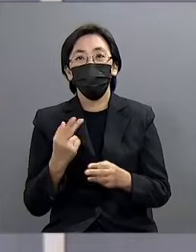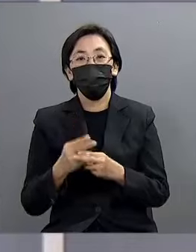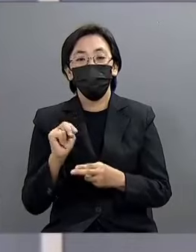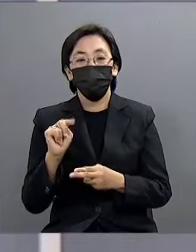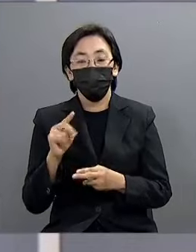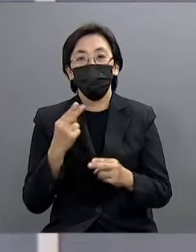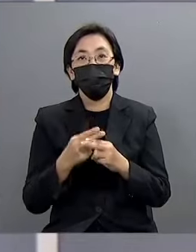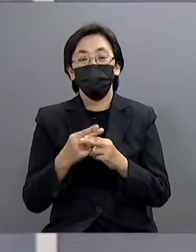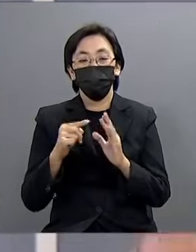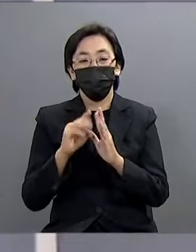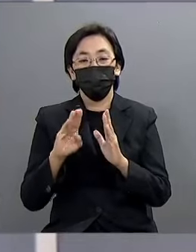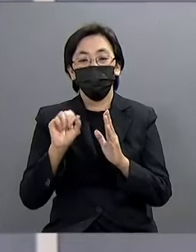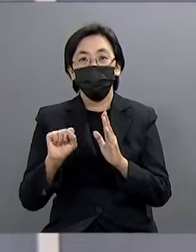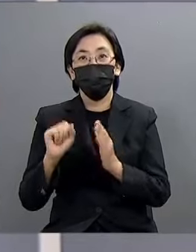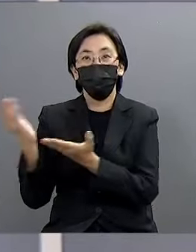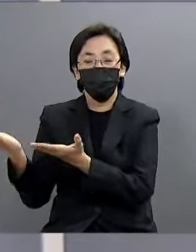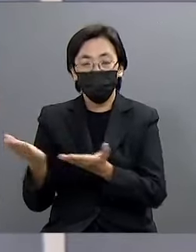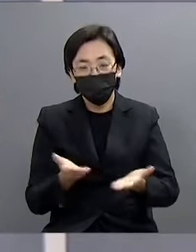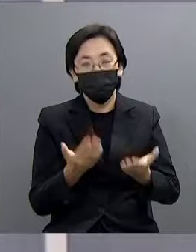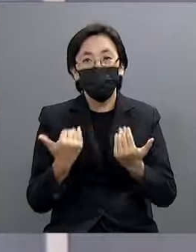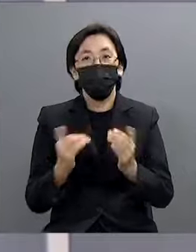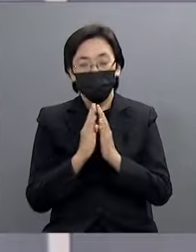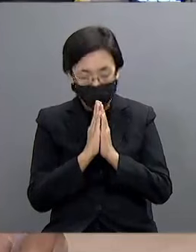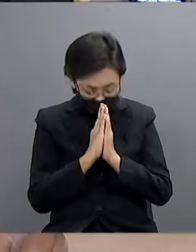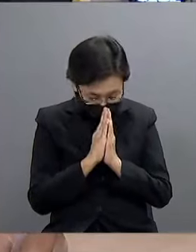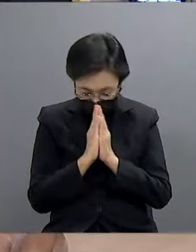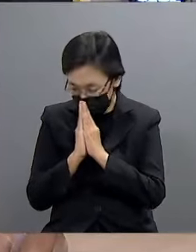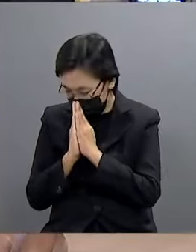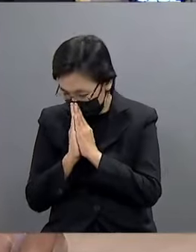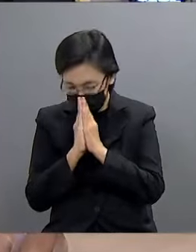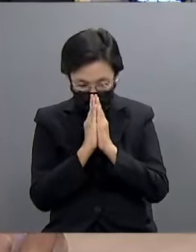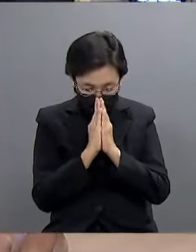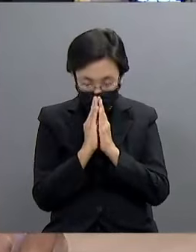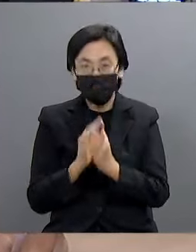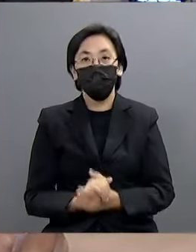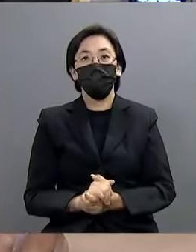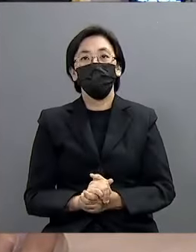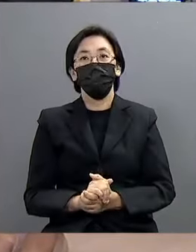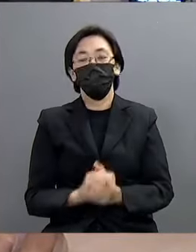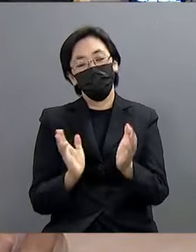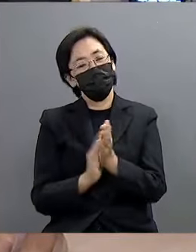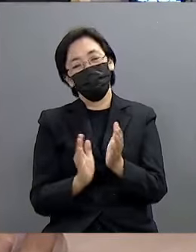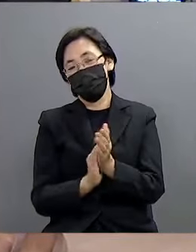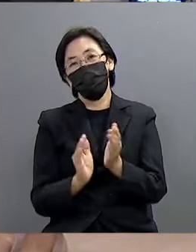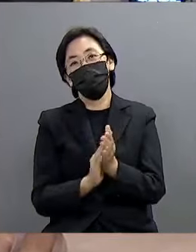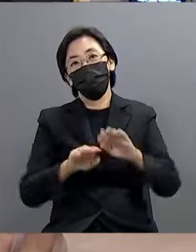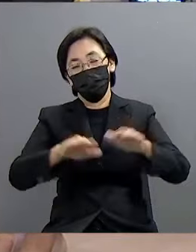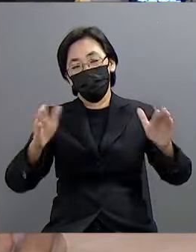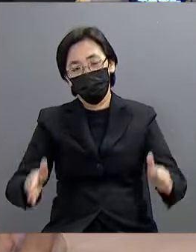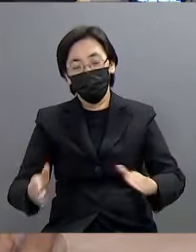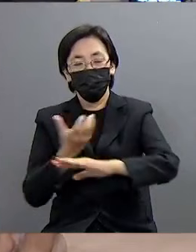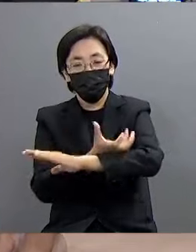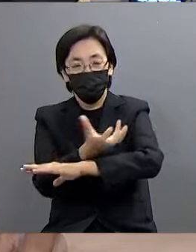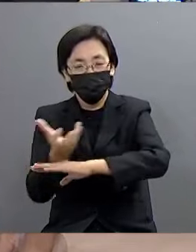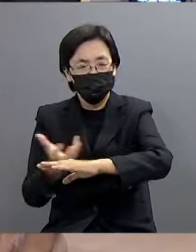แขกรับเชิญของเราวันนี้สวัสดีครับคุณเบสครับ คุณเบส ค่ะ สว ั สดีค่ะต้องบอกว่าชื่นชมกับไอเดียเก๋ๆเหล่านี้เรามีแนวคิดยังไงทำ